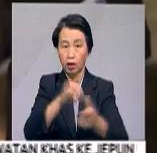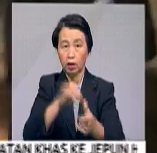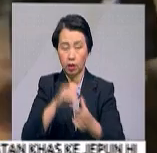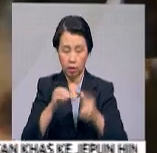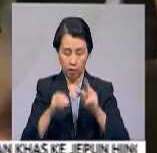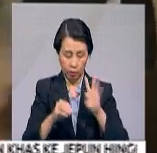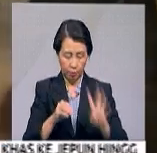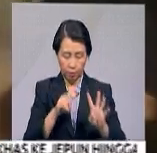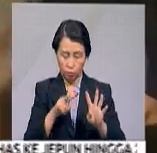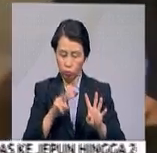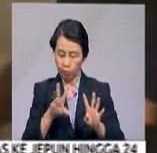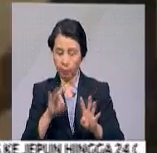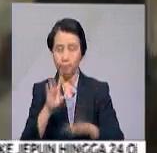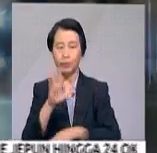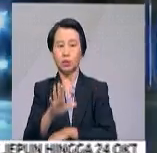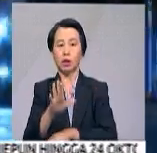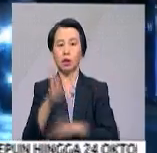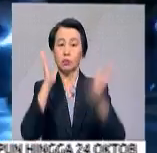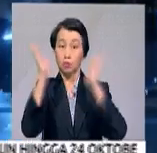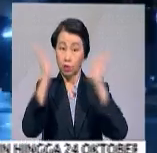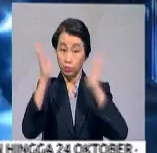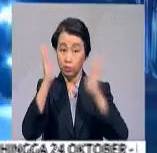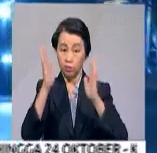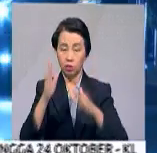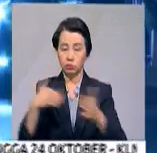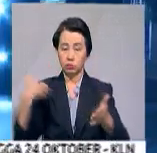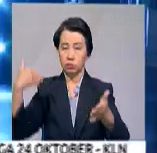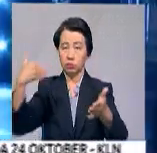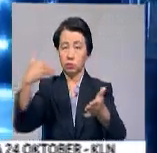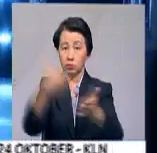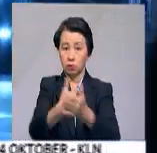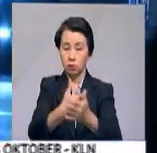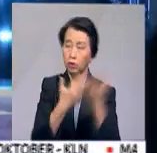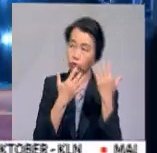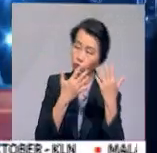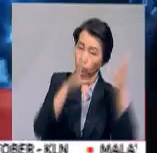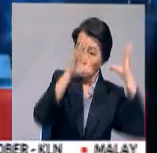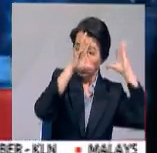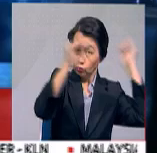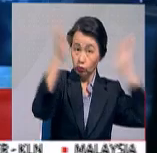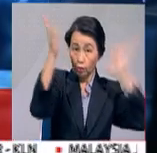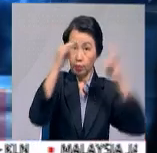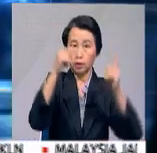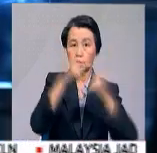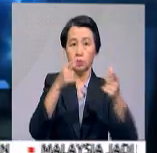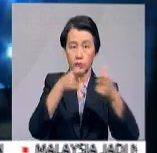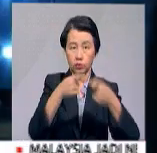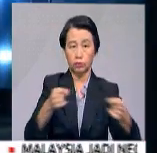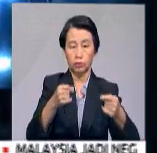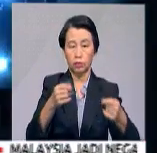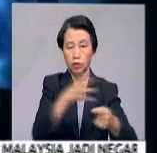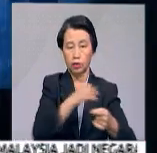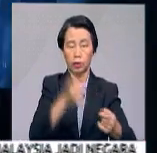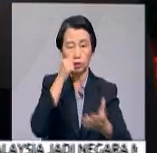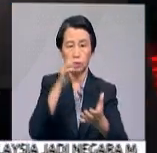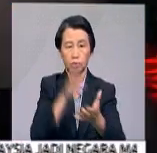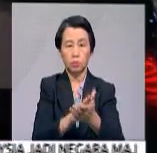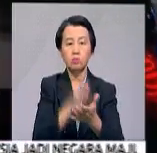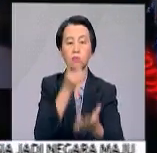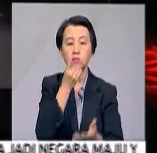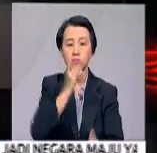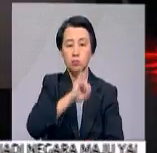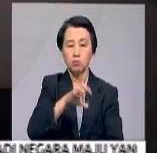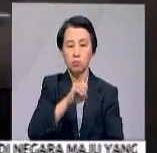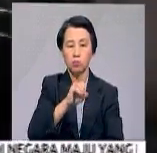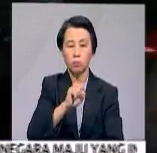4.28 petang waktu Malaysia. Ketibaan Seri Paduka Baginda disambut Duta Malaysia ke Jepun, Datuk Kennedy Jawan dan isteri Datin Josephine